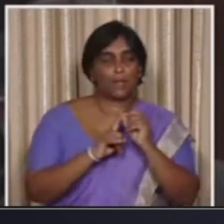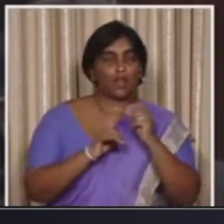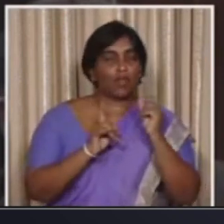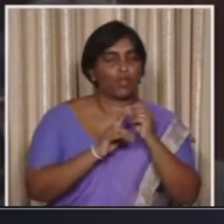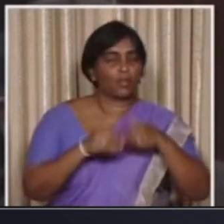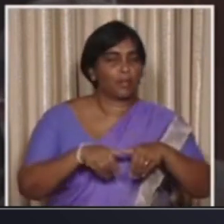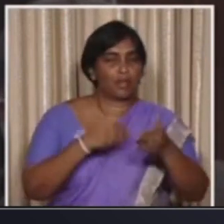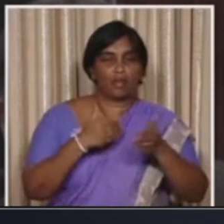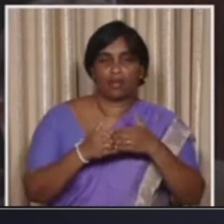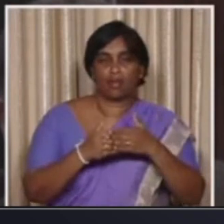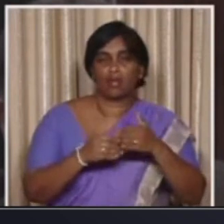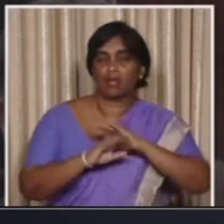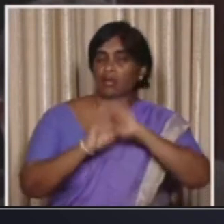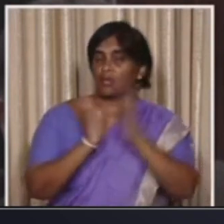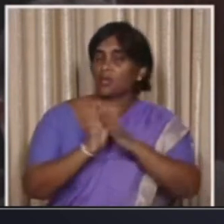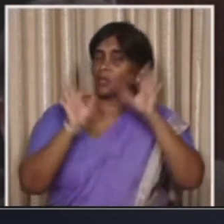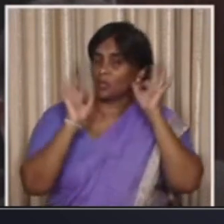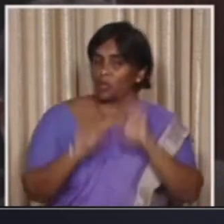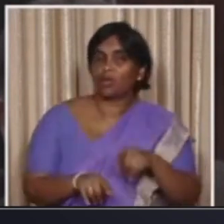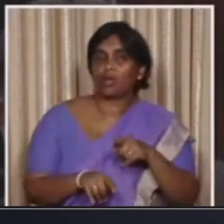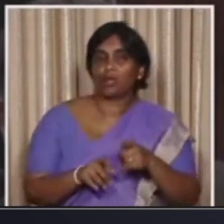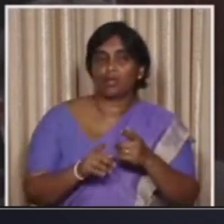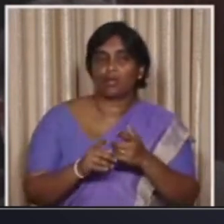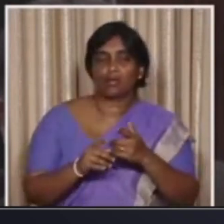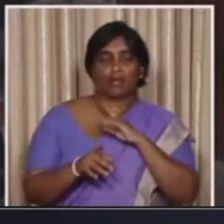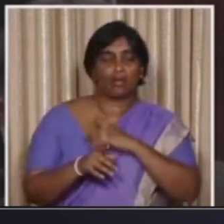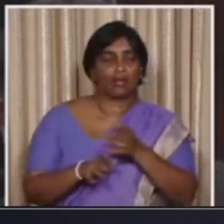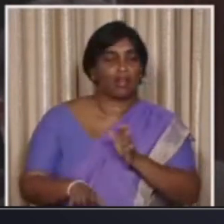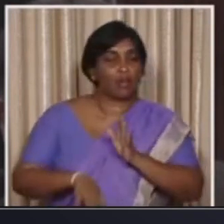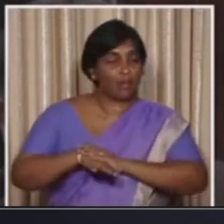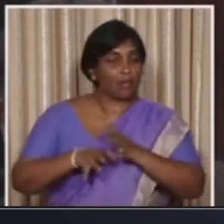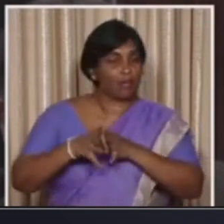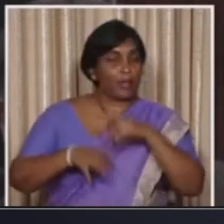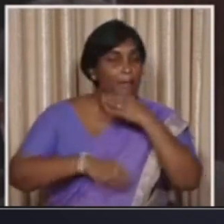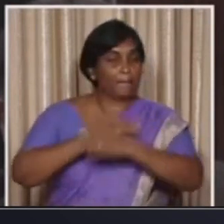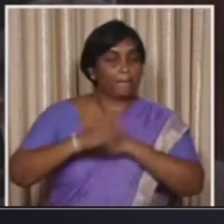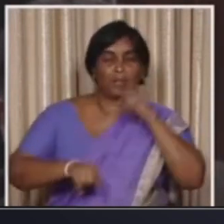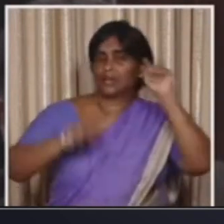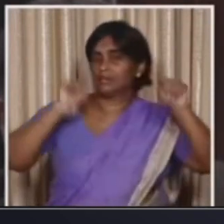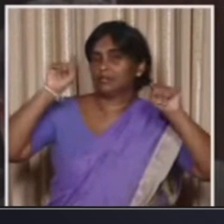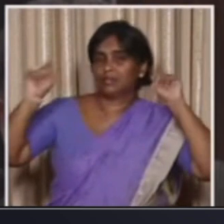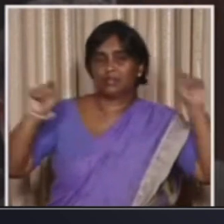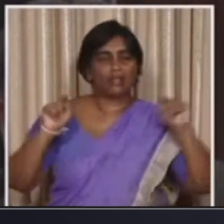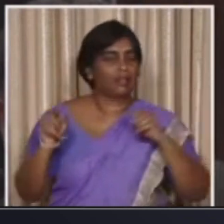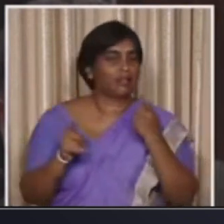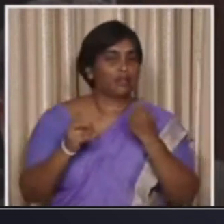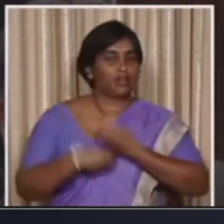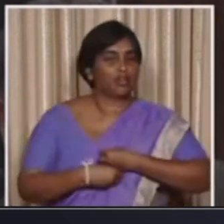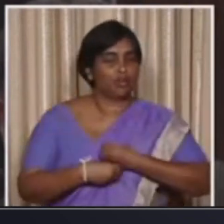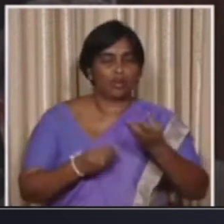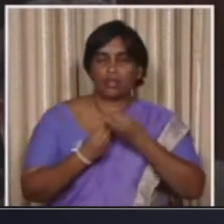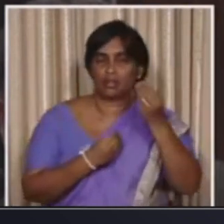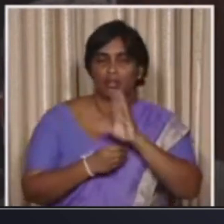pidiya para hadala ne me mokuwat nathuwa paya barawaata pitikara behet badinwa oy tantangola ratte dane vinasa karadenne